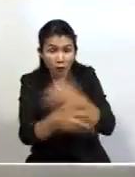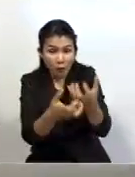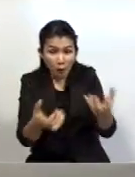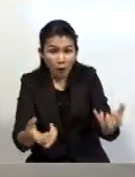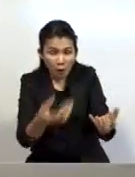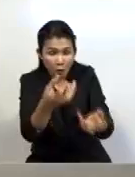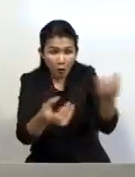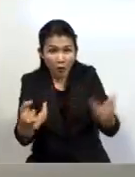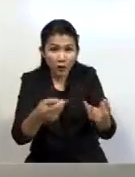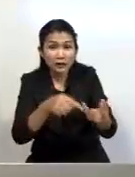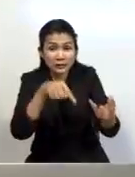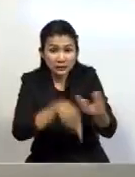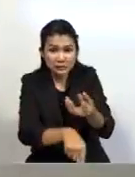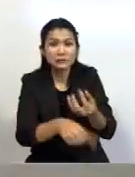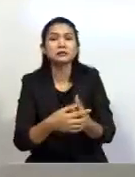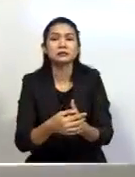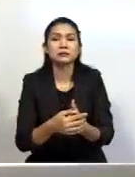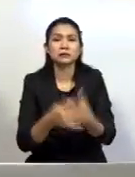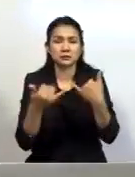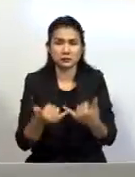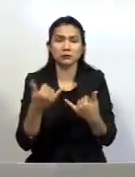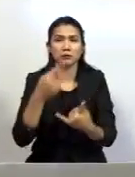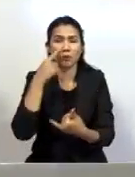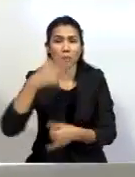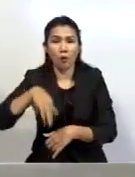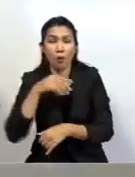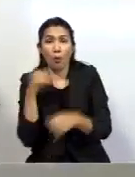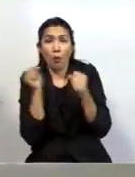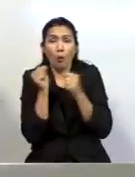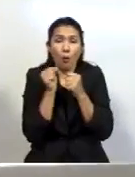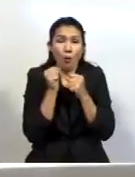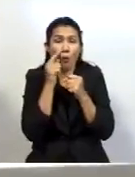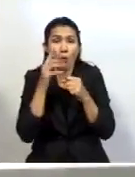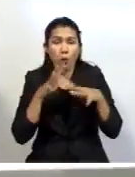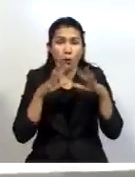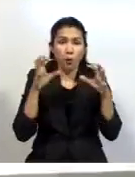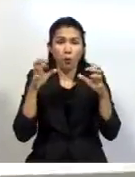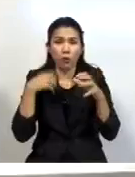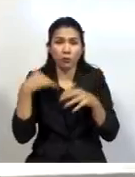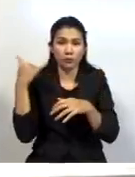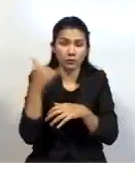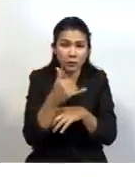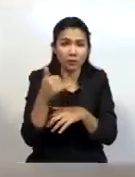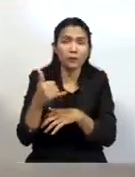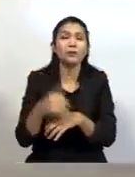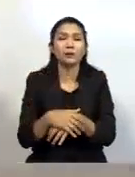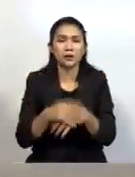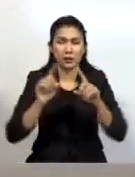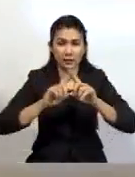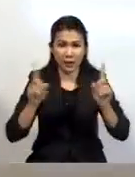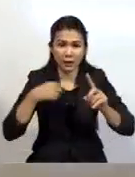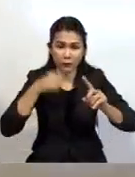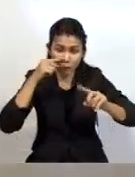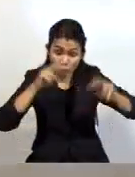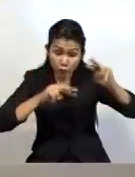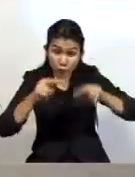ซูเปอร์มาร์เก็ตของในห้างสรรพสินค้านะคะเรื่องนี้ก็สร้างความแตกตื่นให้กับผู้ค้าที่เริ่มเข้าไปในพื้นที่อีกครั้งหนึ่งแต่จากการต